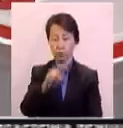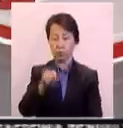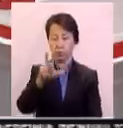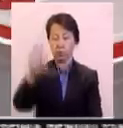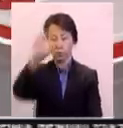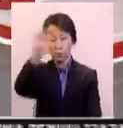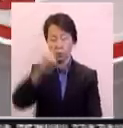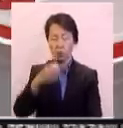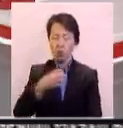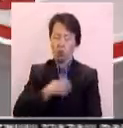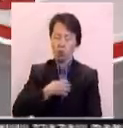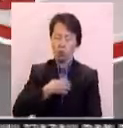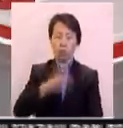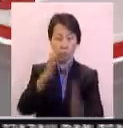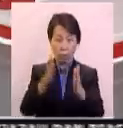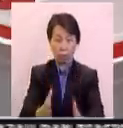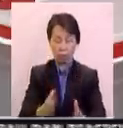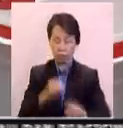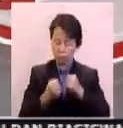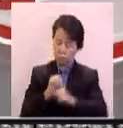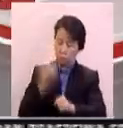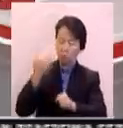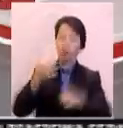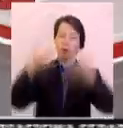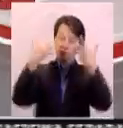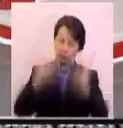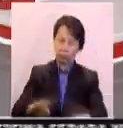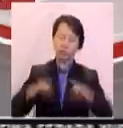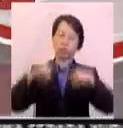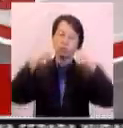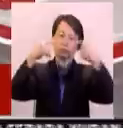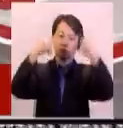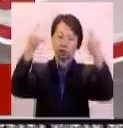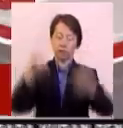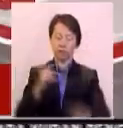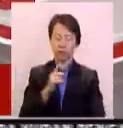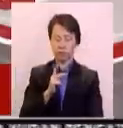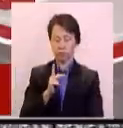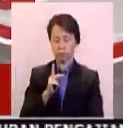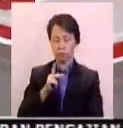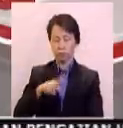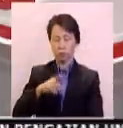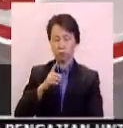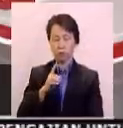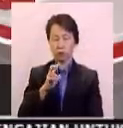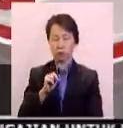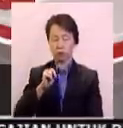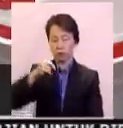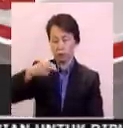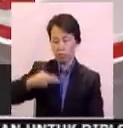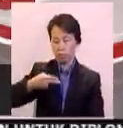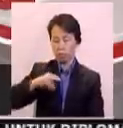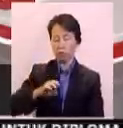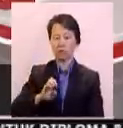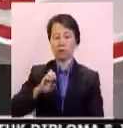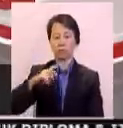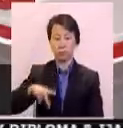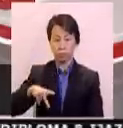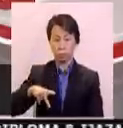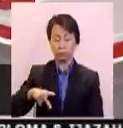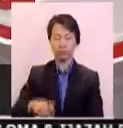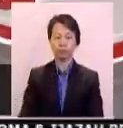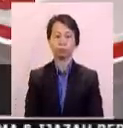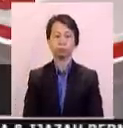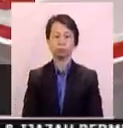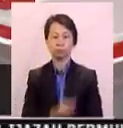85.3% aduan daripada pengguna sejak tahun lalu berjaya diselesaikan Kementerian Perdagangan Dalam Negeri dan Hal Ehwal Pengguna KPDN HEP.